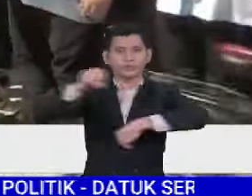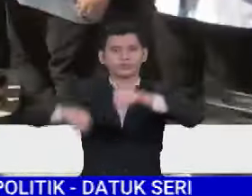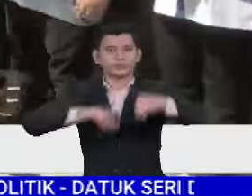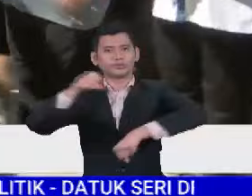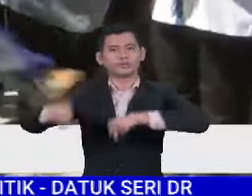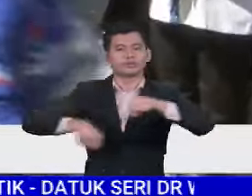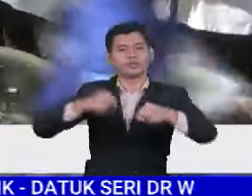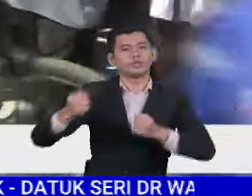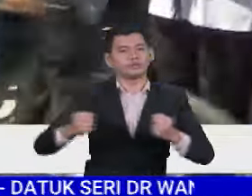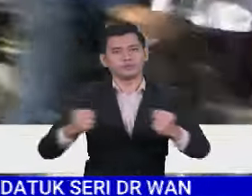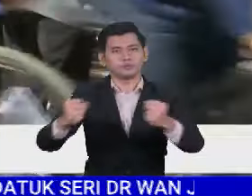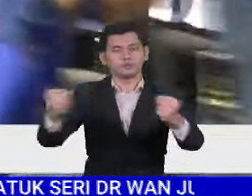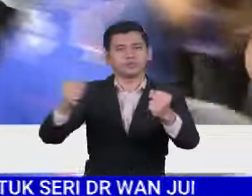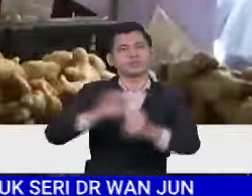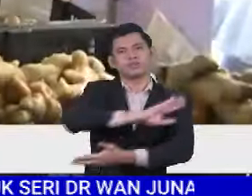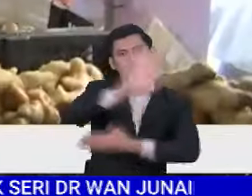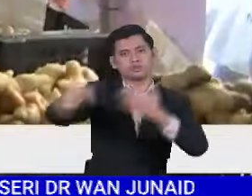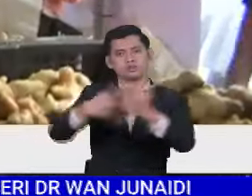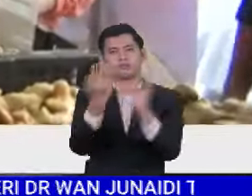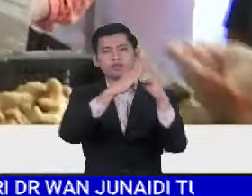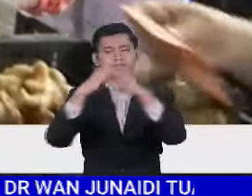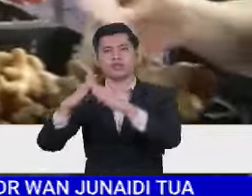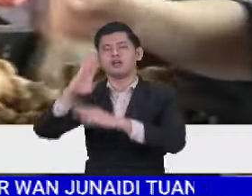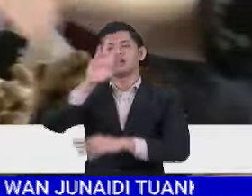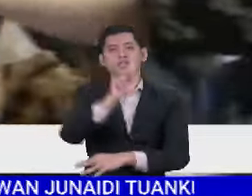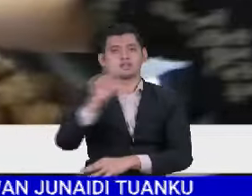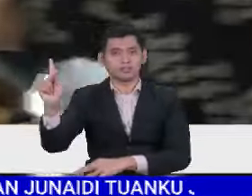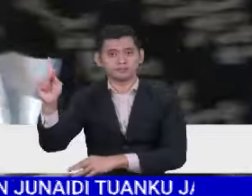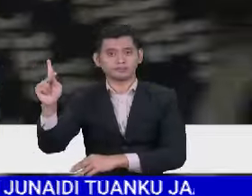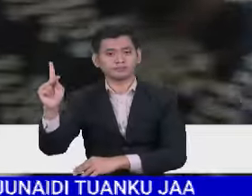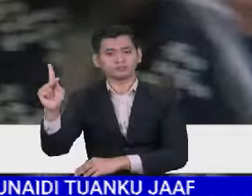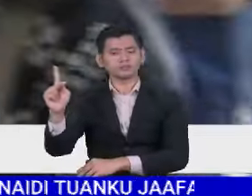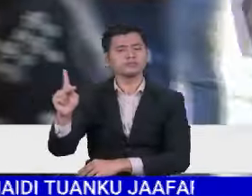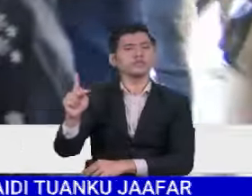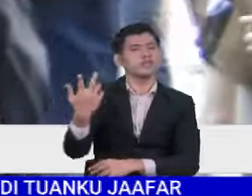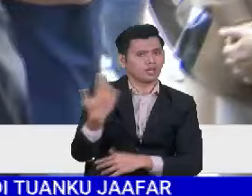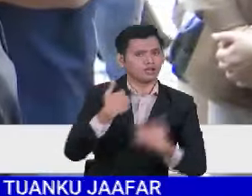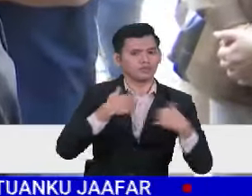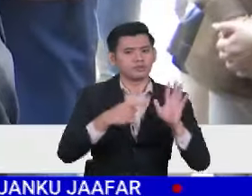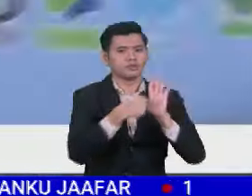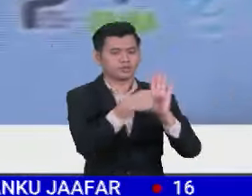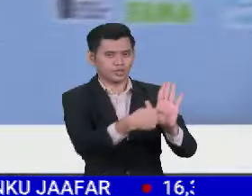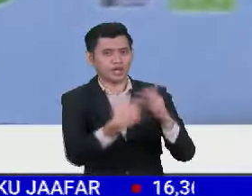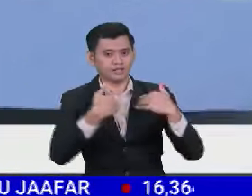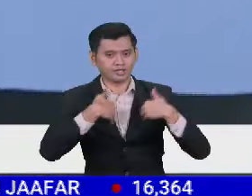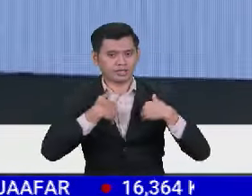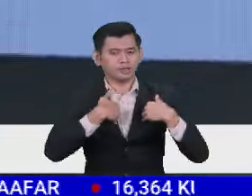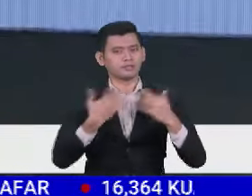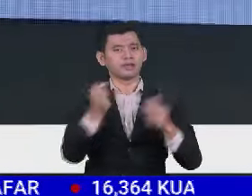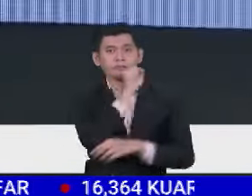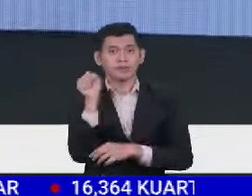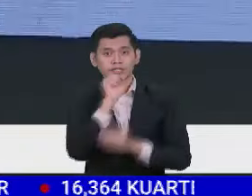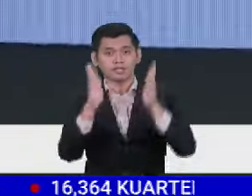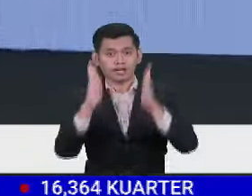mengelilingi bandaraya kota Kinabalu streat attack zones Abah juga menampilkan Ratu Rock negara elah